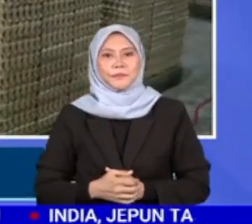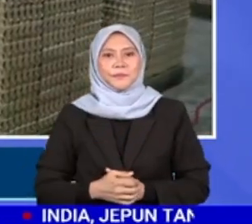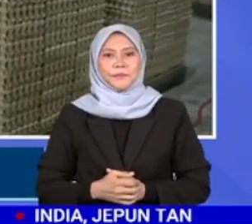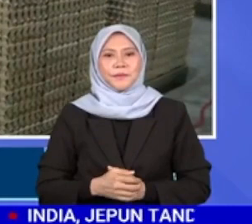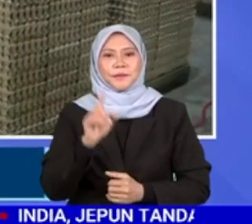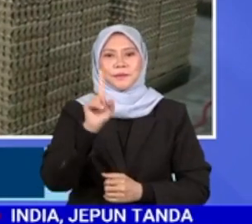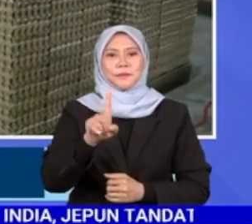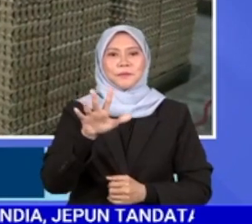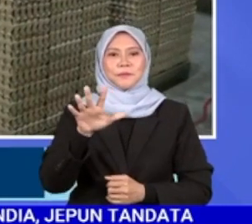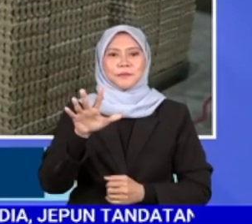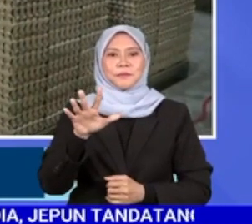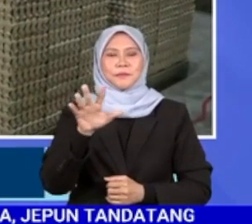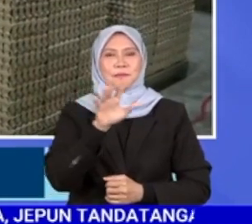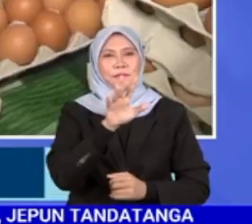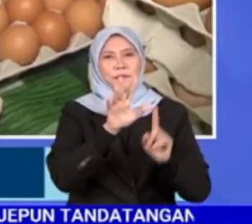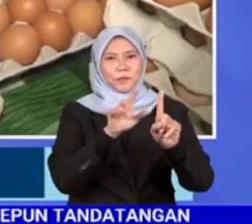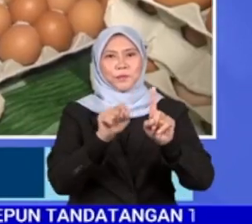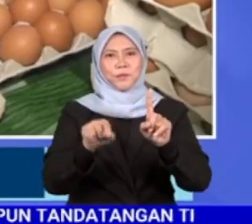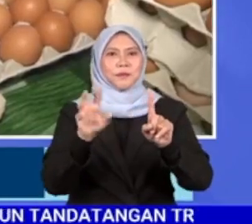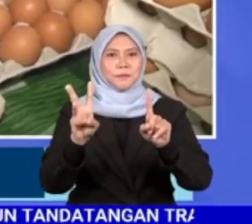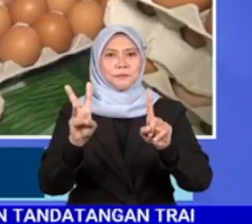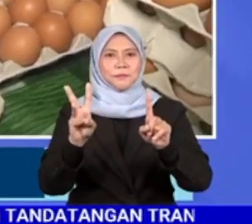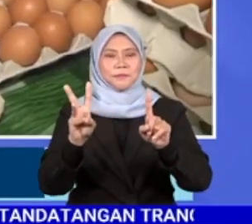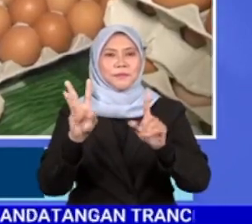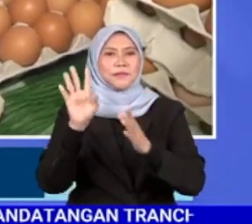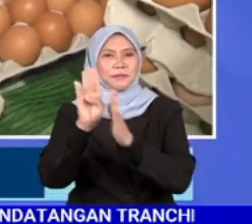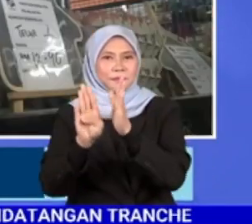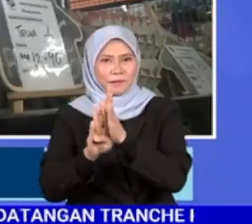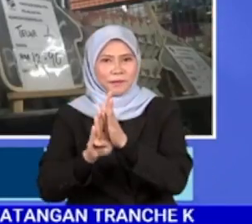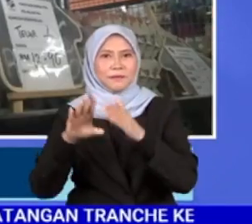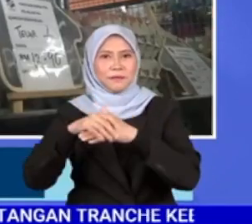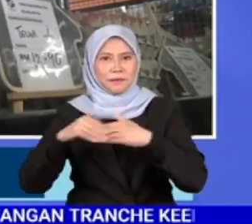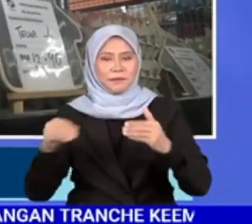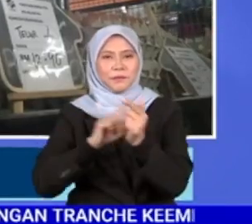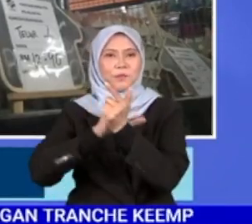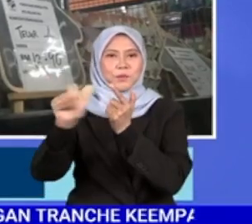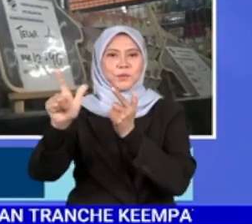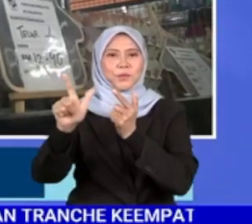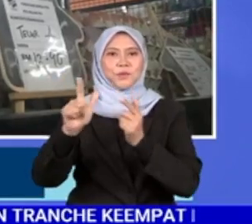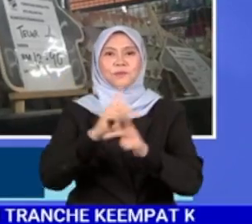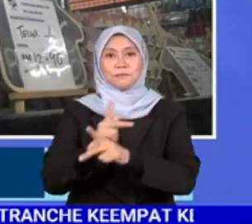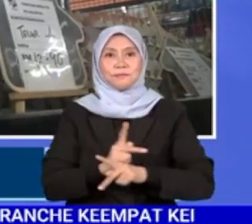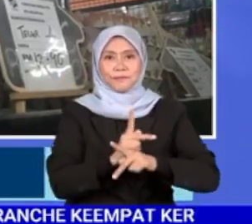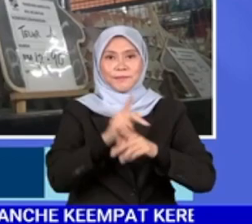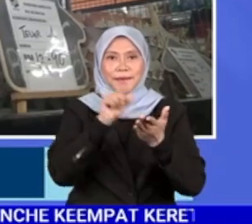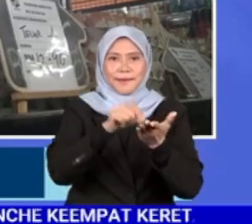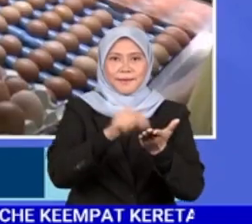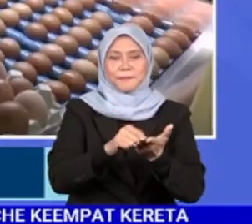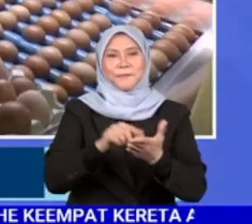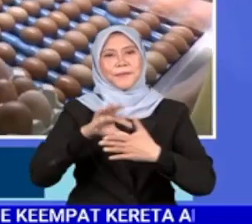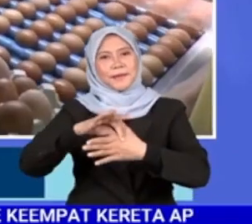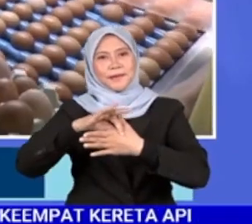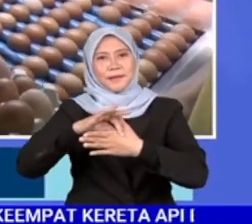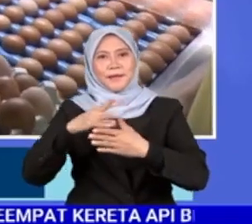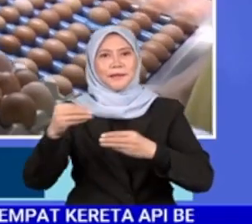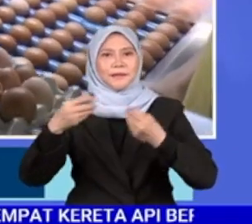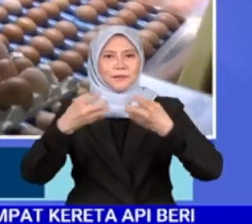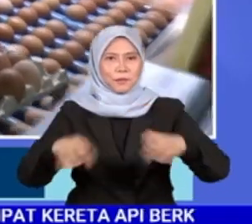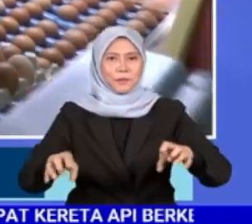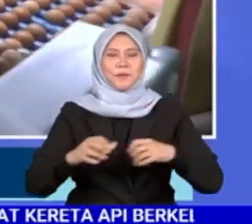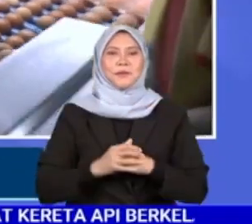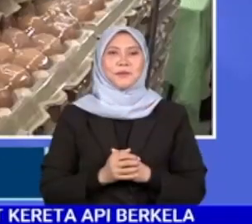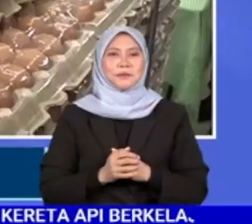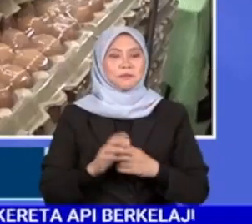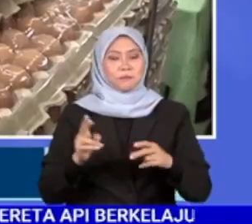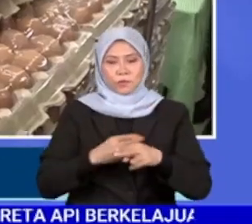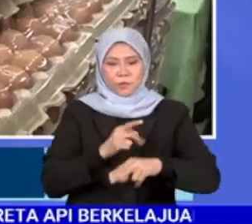18,880 permohonan subsidi bernilai RM1.69 bilion dilulus kepada peternak ayam, pedaging dan telur. Ia